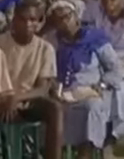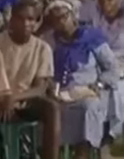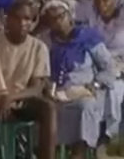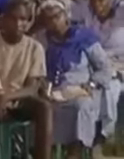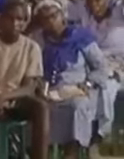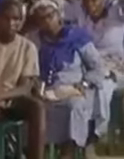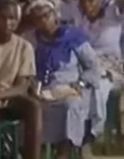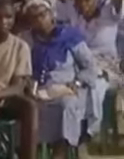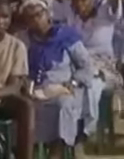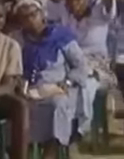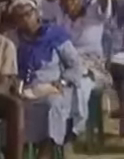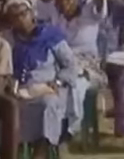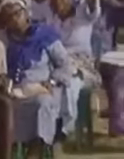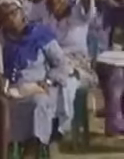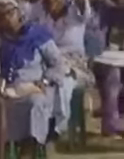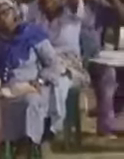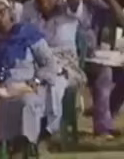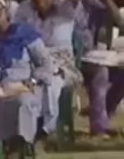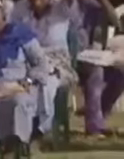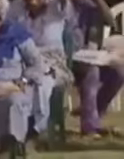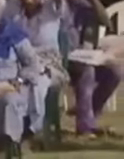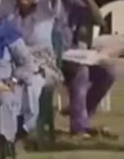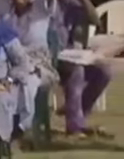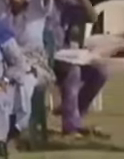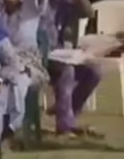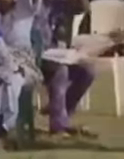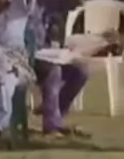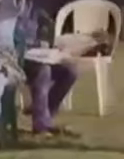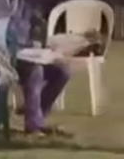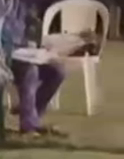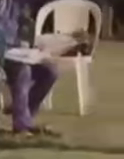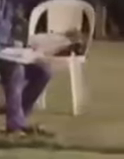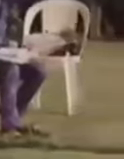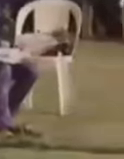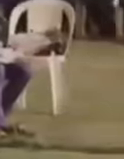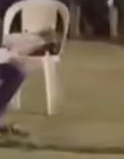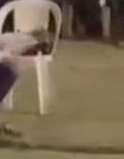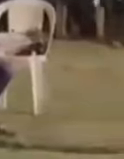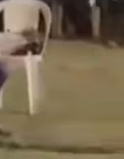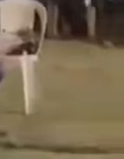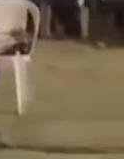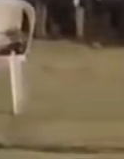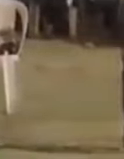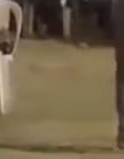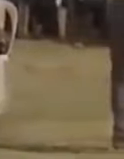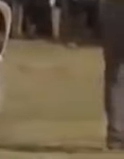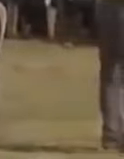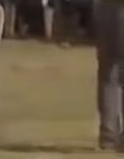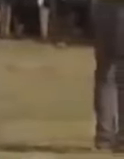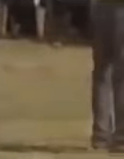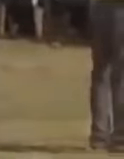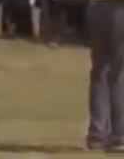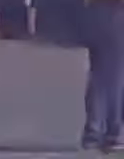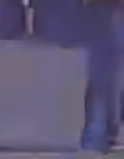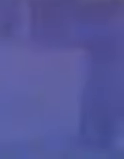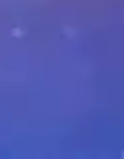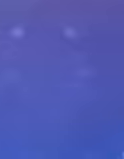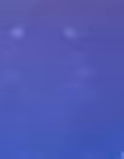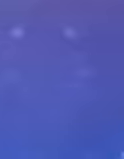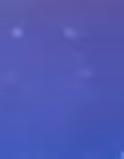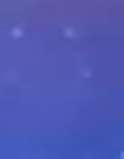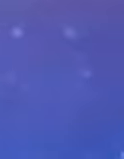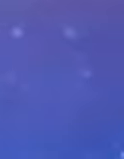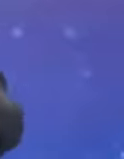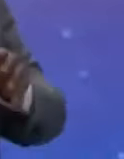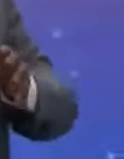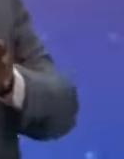est-ce que je parle à quelqu'un là-bas et ça va t'arriver il dit il fait tout ta